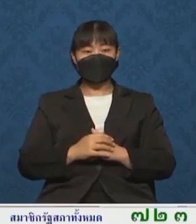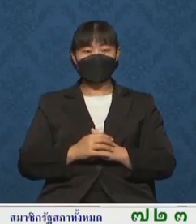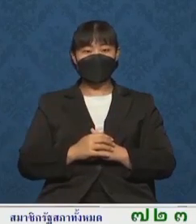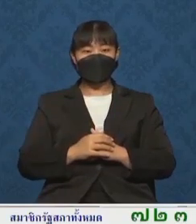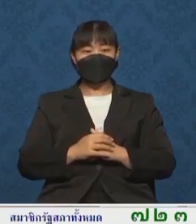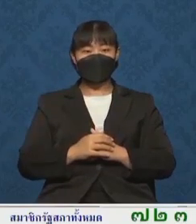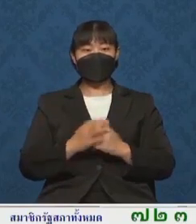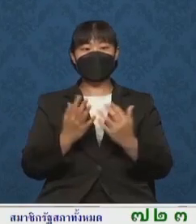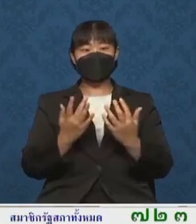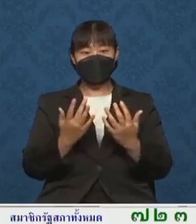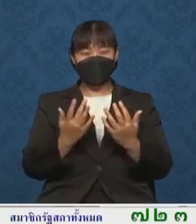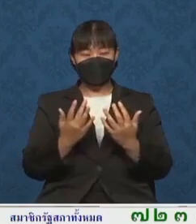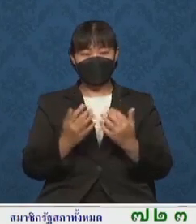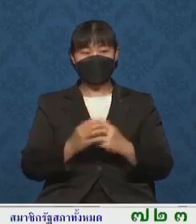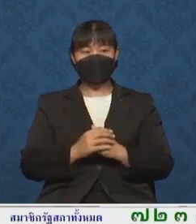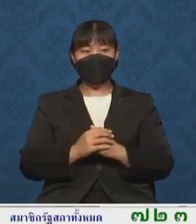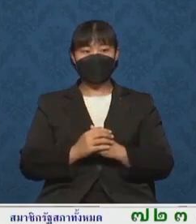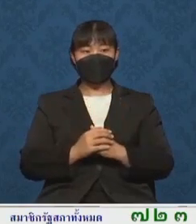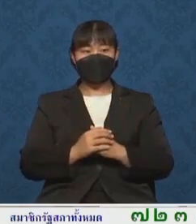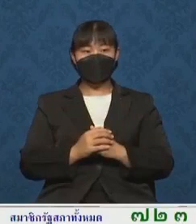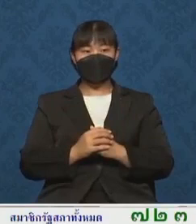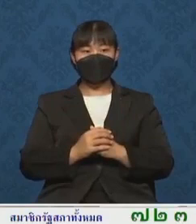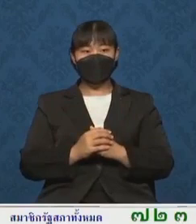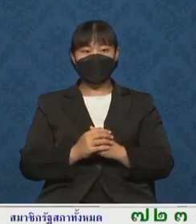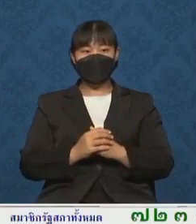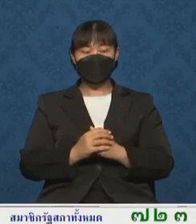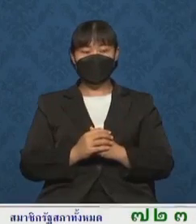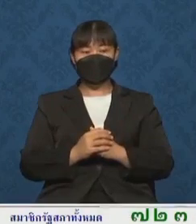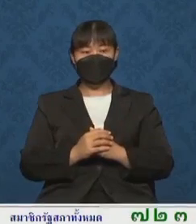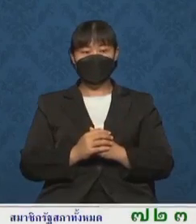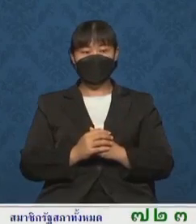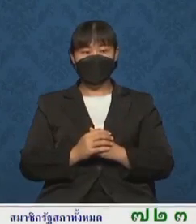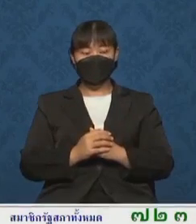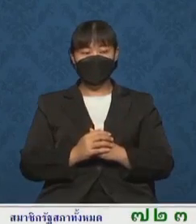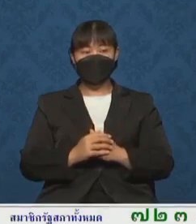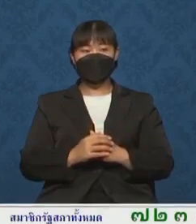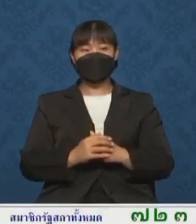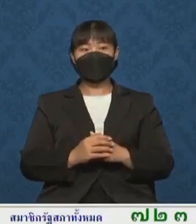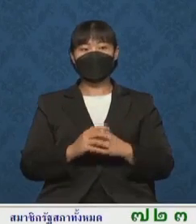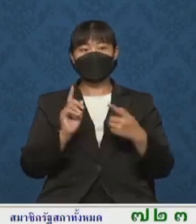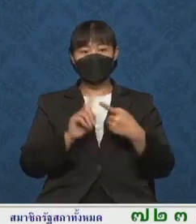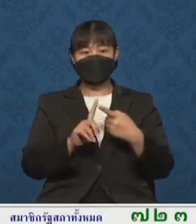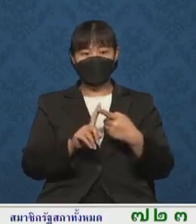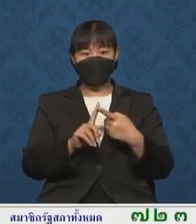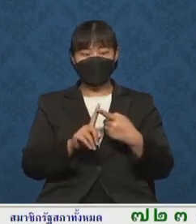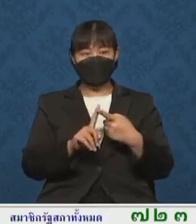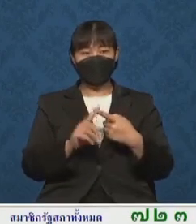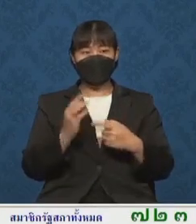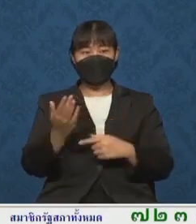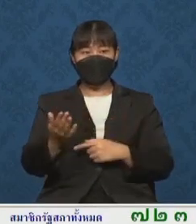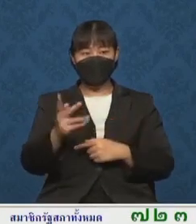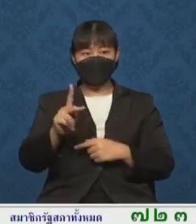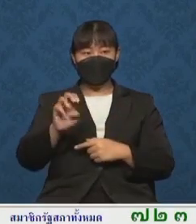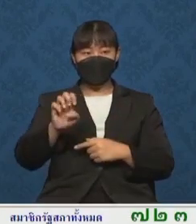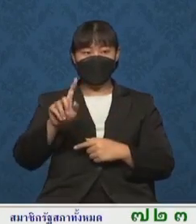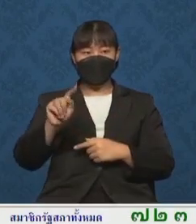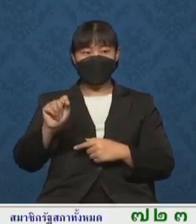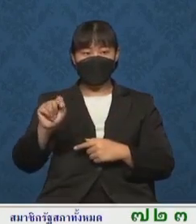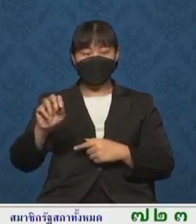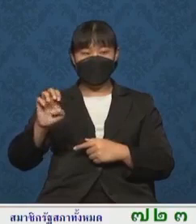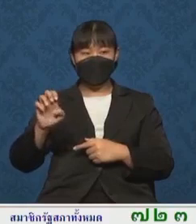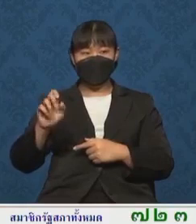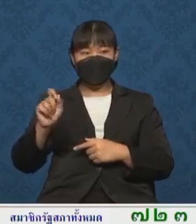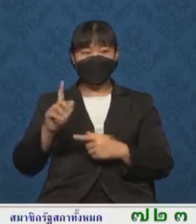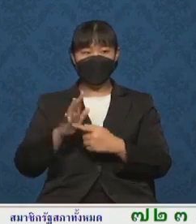จะไปจบเรื่องแรกนะครับอังกฤษจากเรื่องแรกท่านท่านกล่าวสร้างคำนั้นขอให้